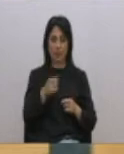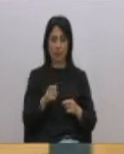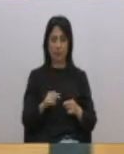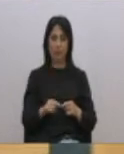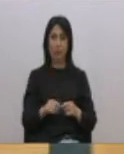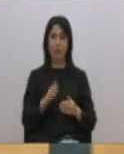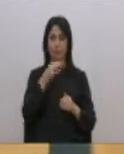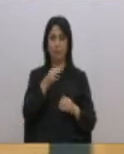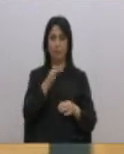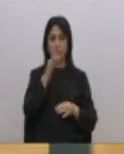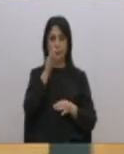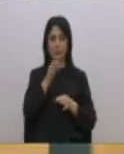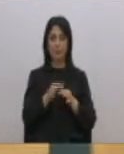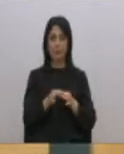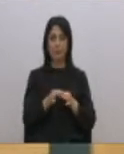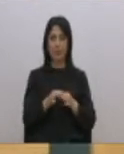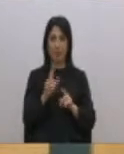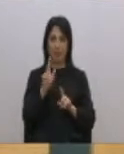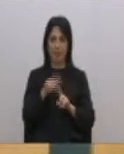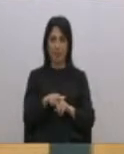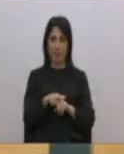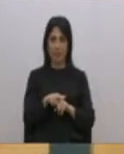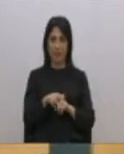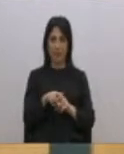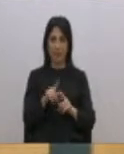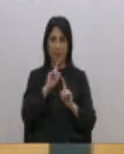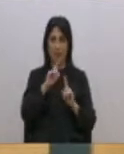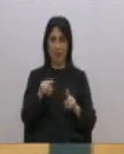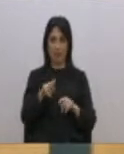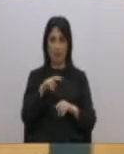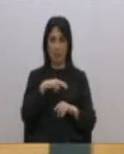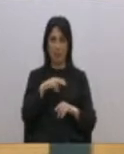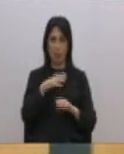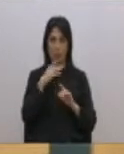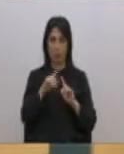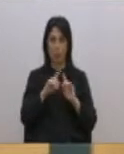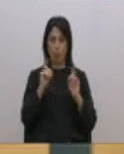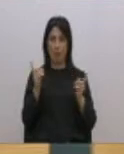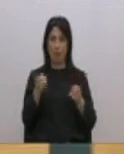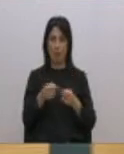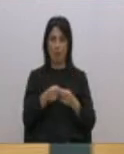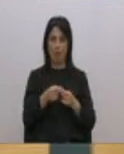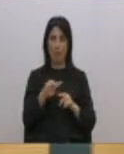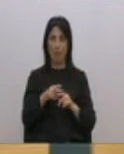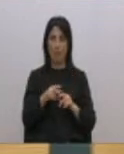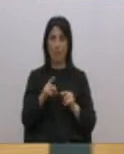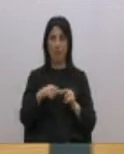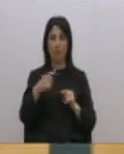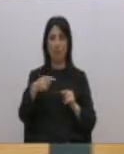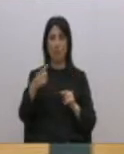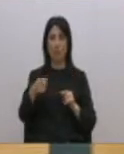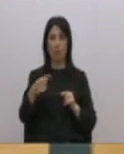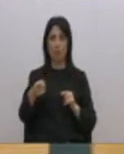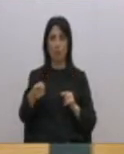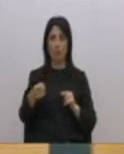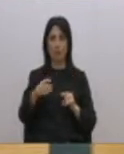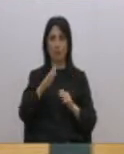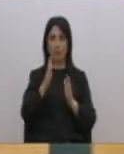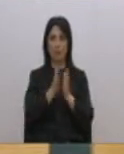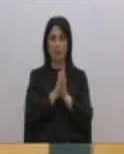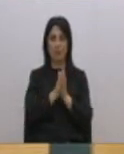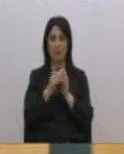țahnișnest, axtau și se vlobiti datorită. Arih neba, parlament și umbraul este obas, es șendgom, asta tocmai